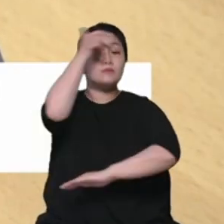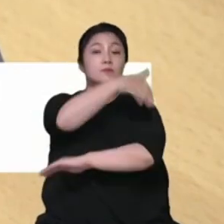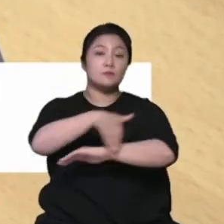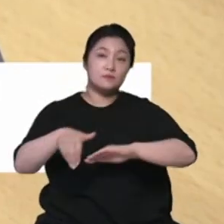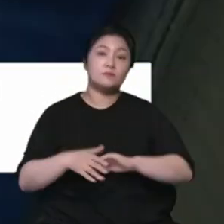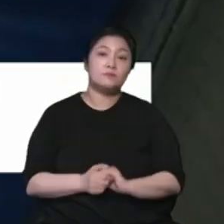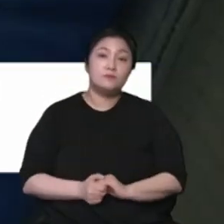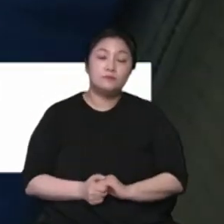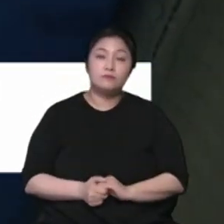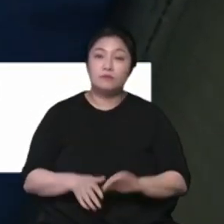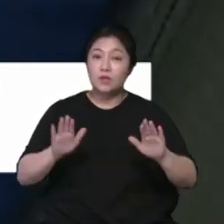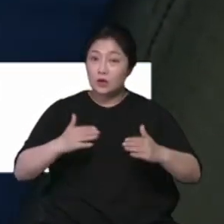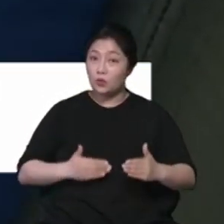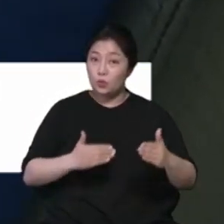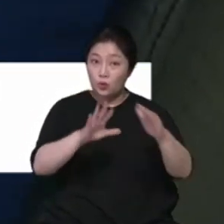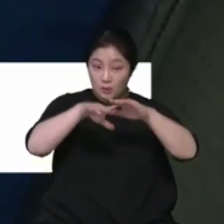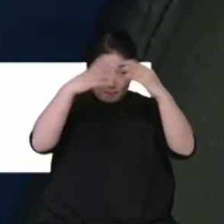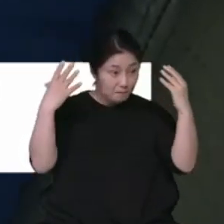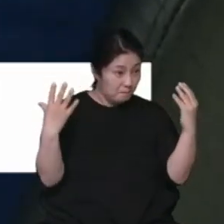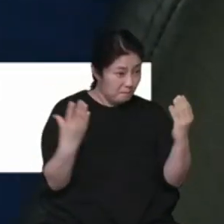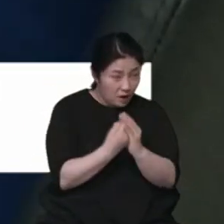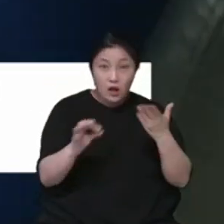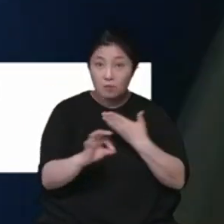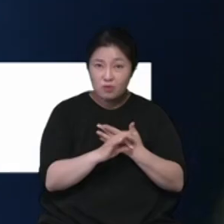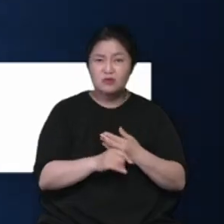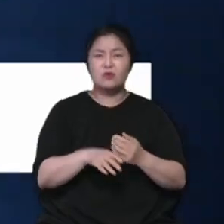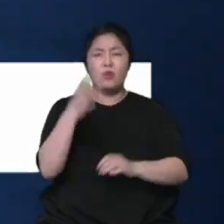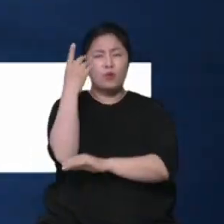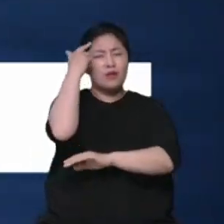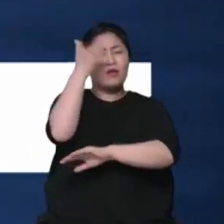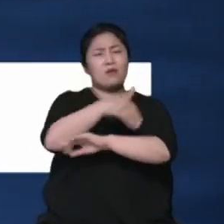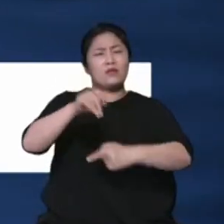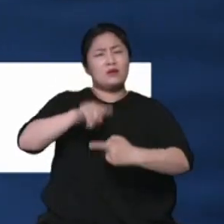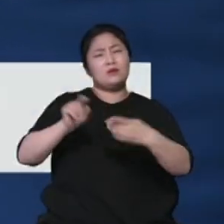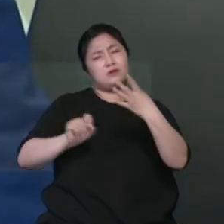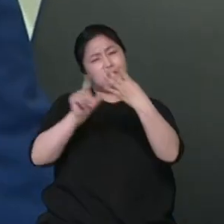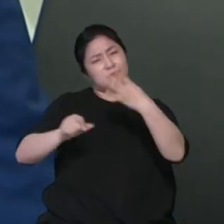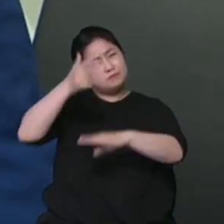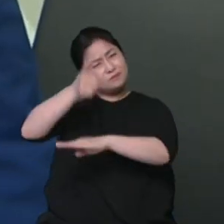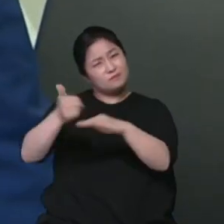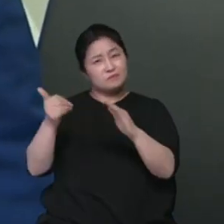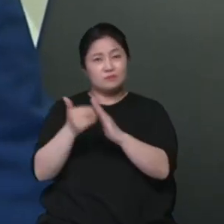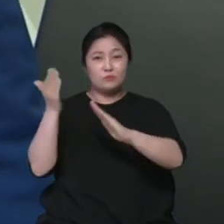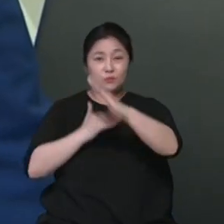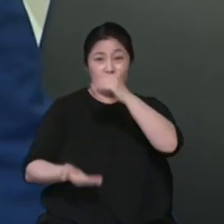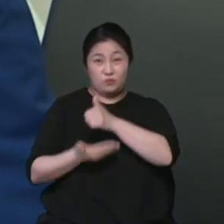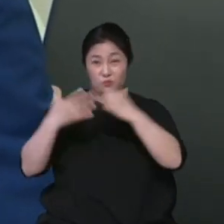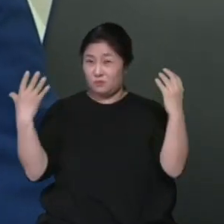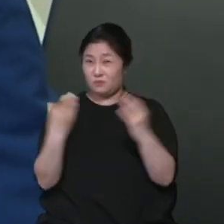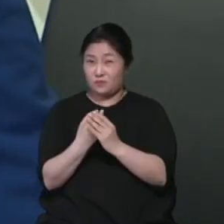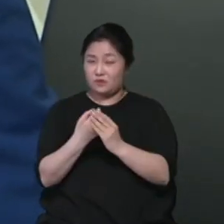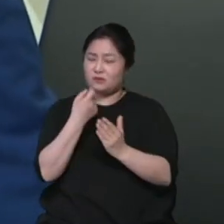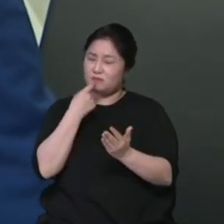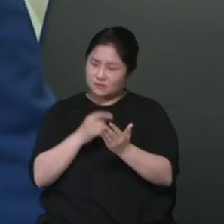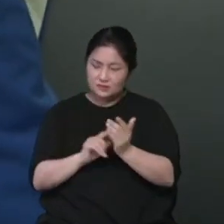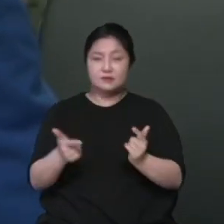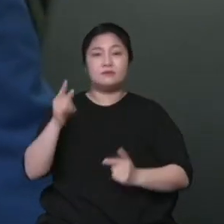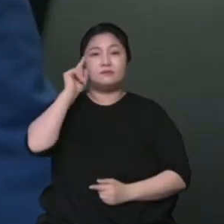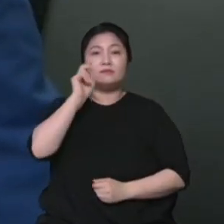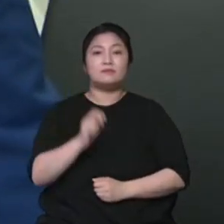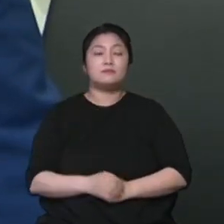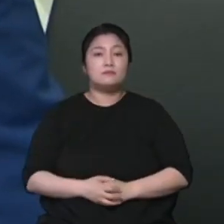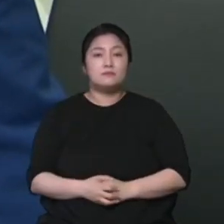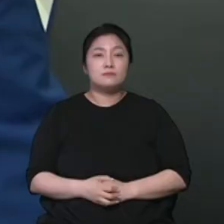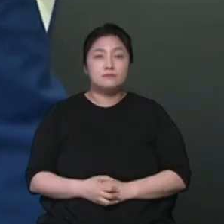계획입니다. 이 과정을 모두 거칠 경우 당초 계획했던 4월 말까지 공천 완료는 쉽지 않을 것으로